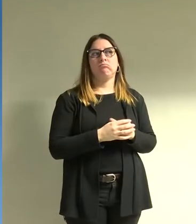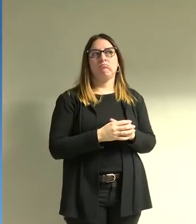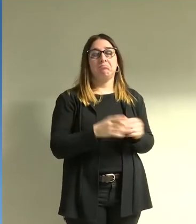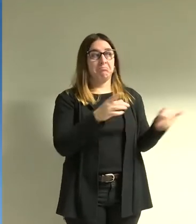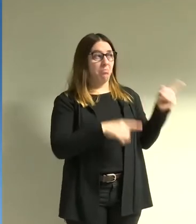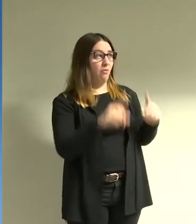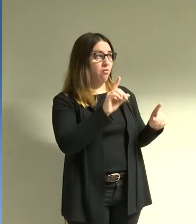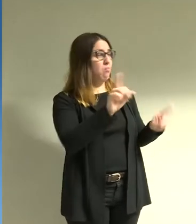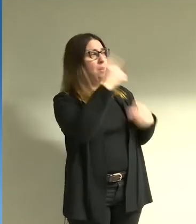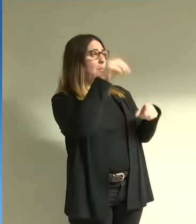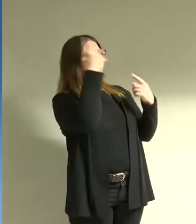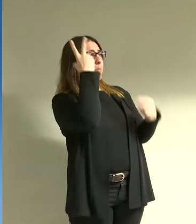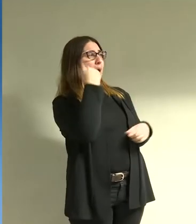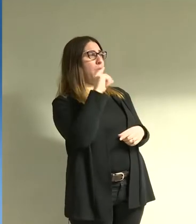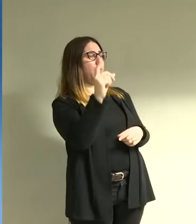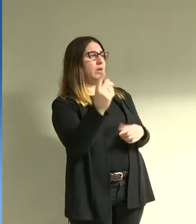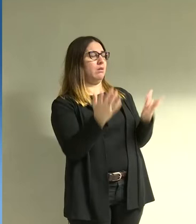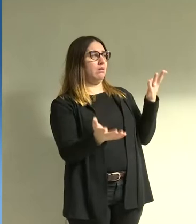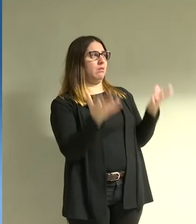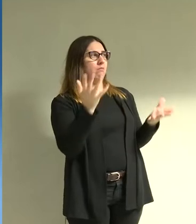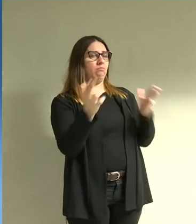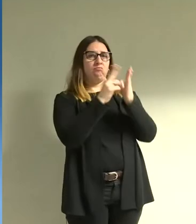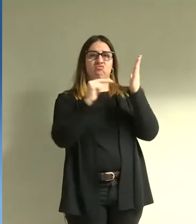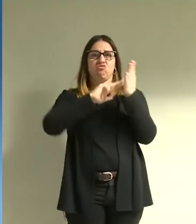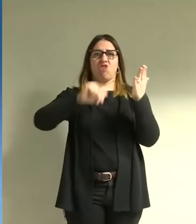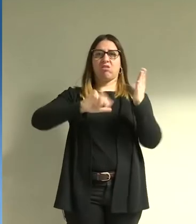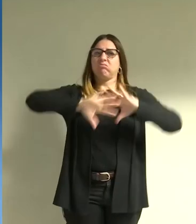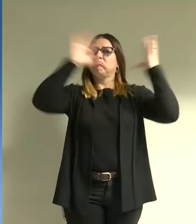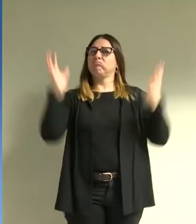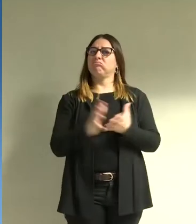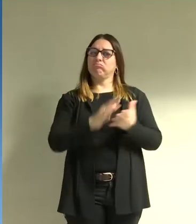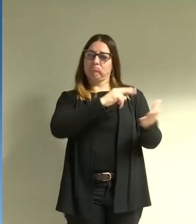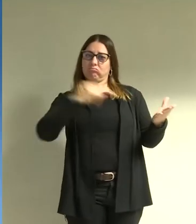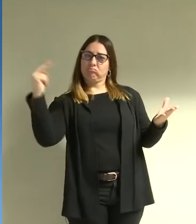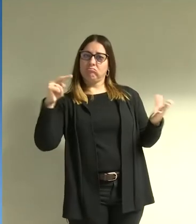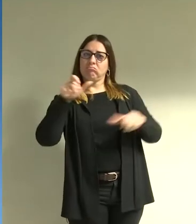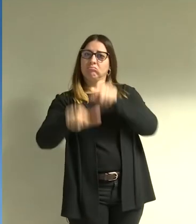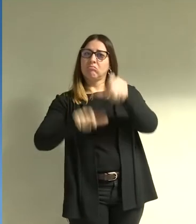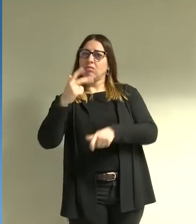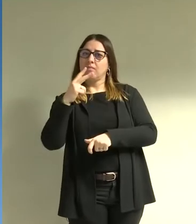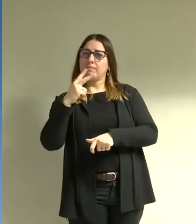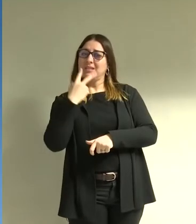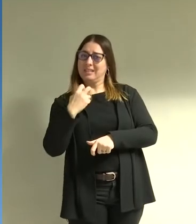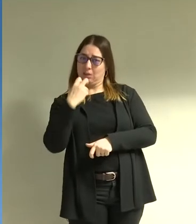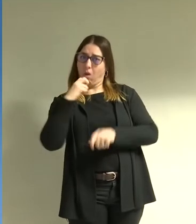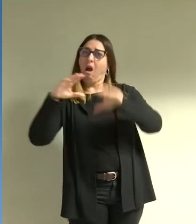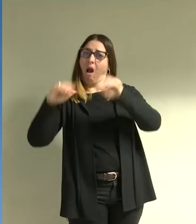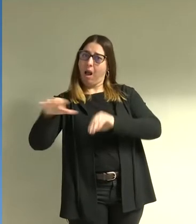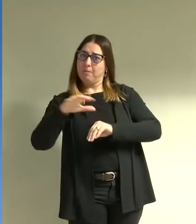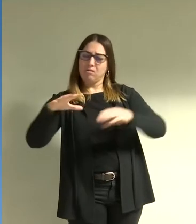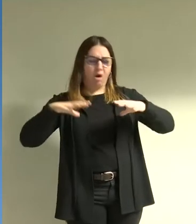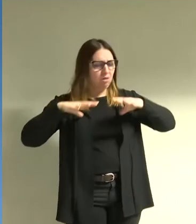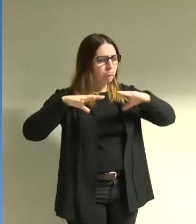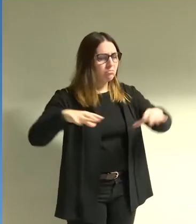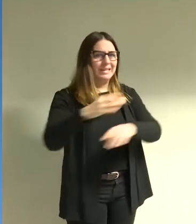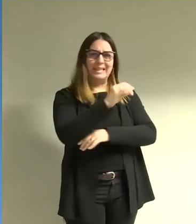donc cette charte a été plutôt bien comprise par en tout cas les habitants qui sont des citoyens et qui sont engagés dans les conseils